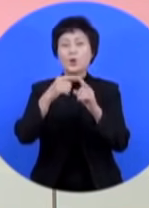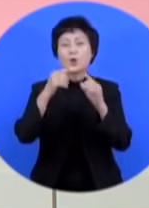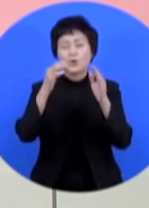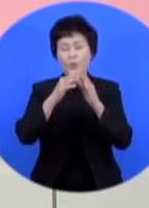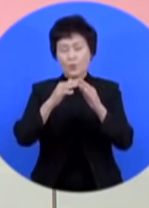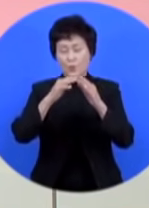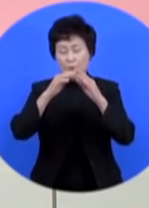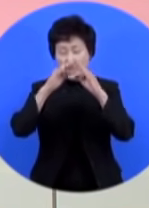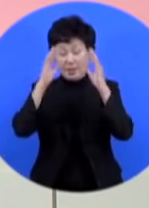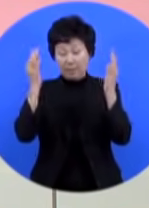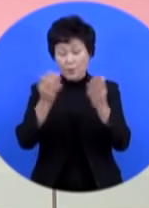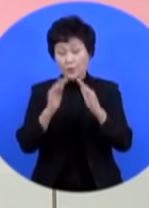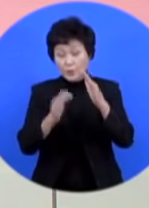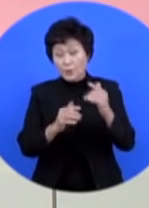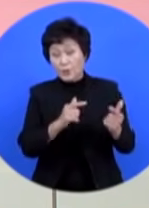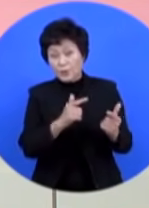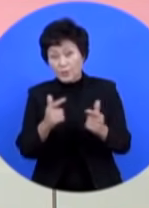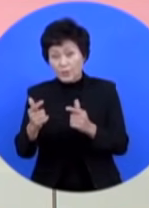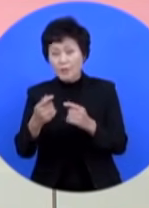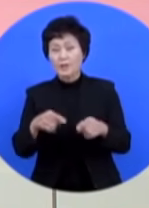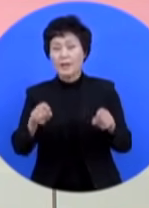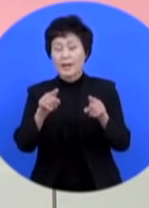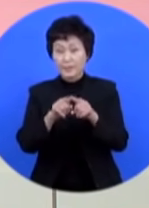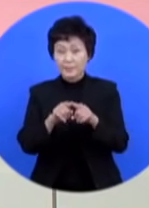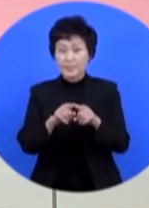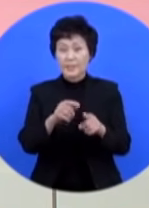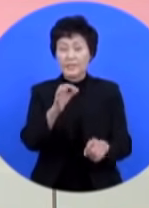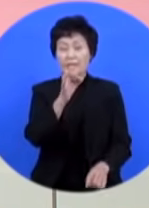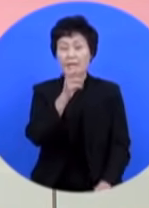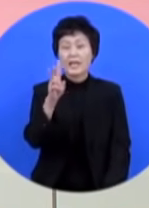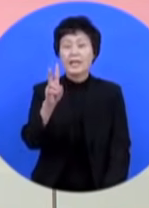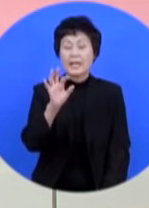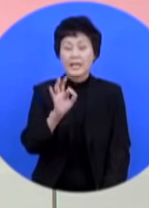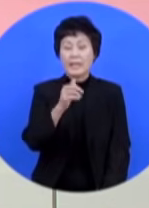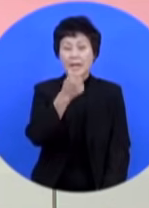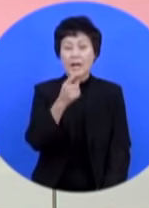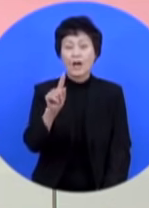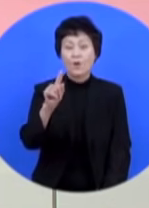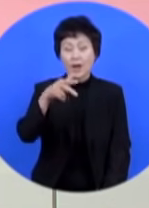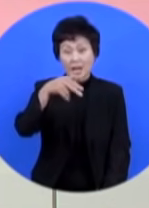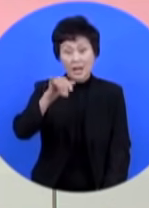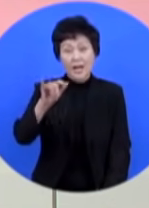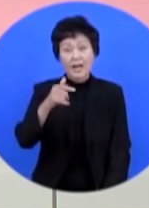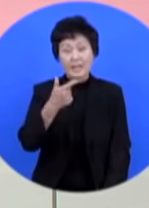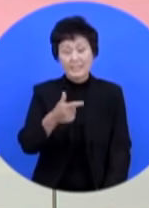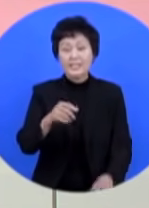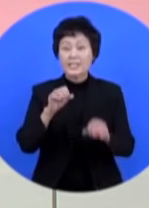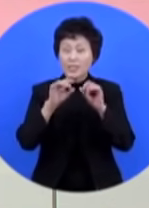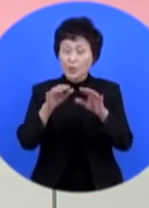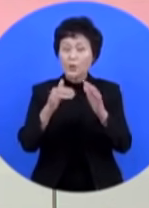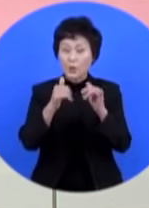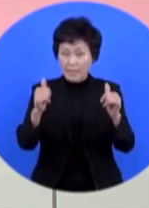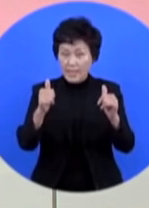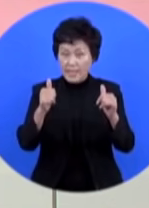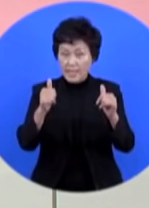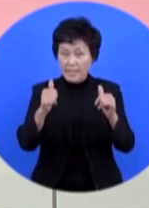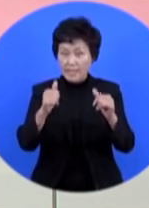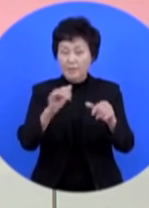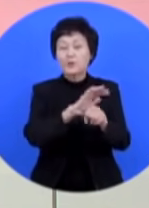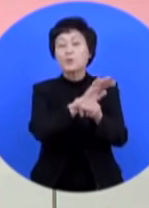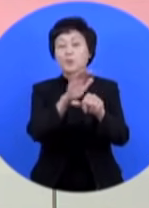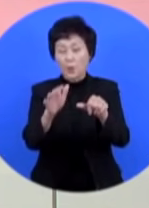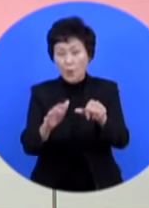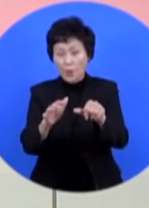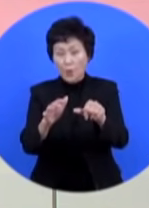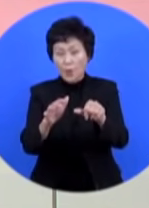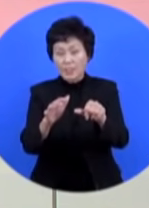성도들과 함께 양화진 선교사 묘역을 단체로 탐방을 왔습니다. 예. 그래서 단기 선교를 간다고 해서